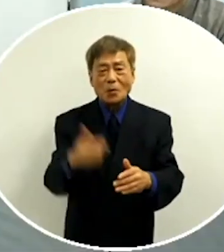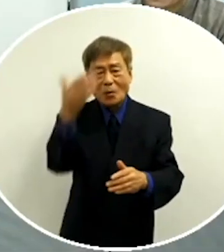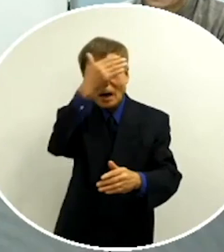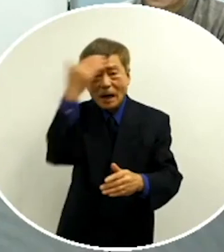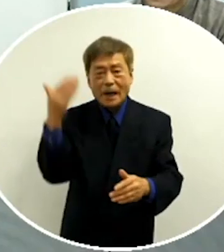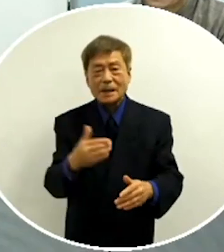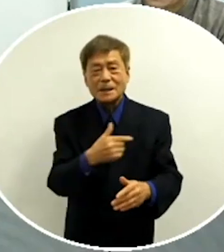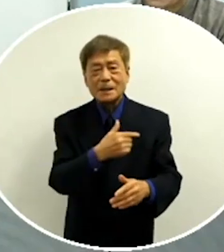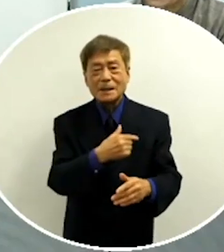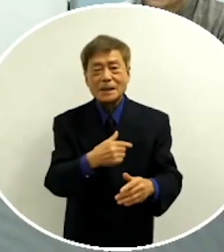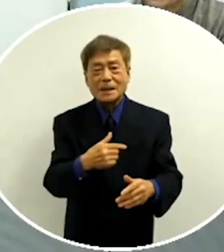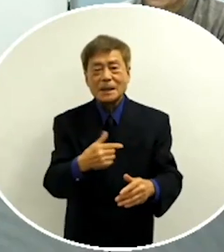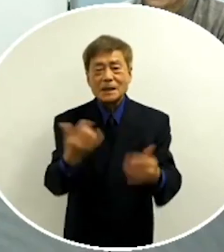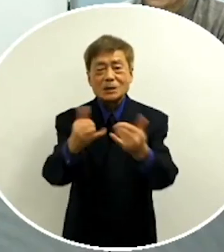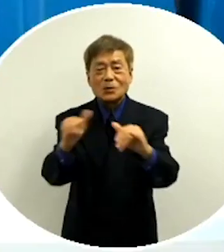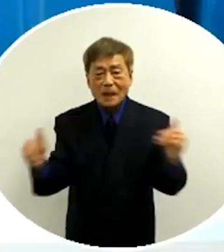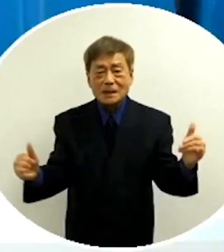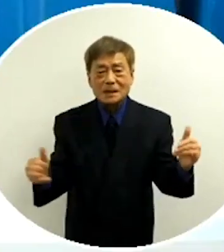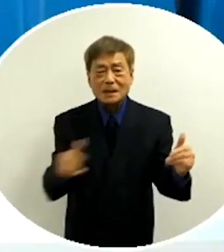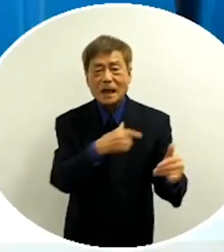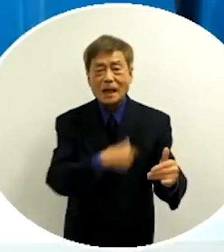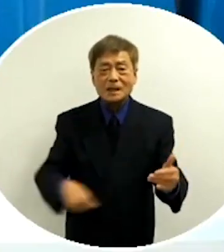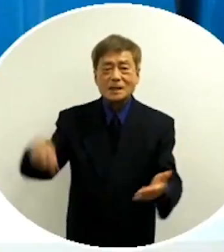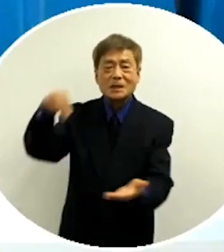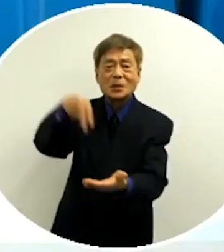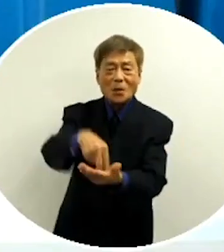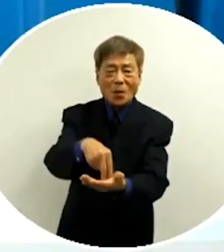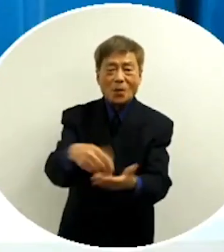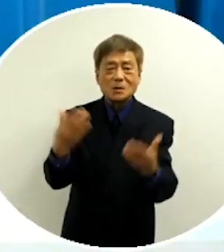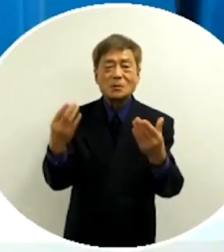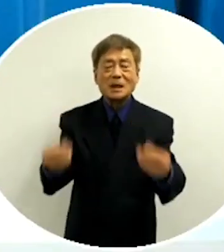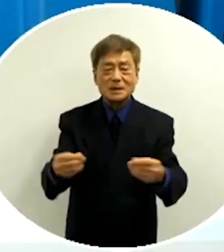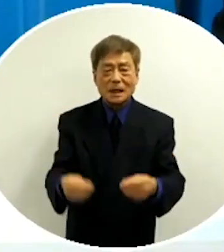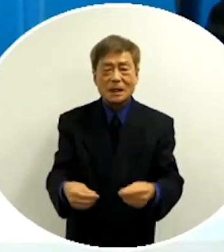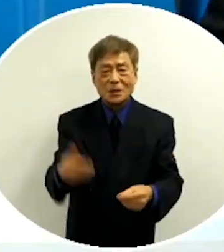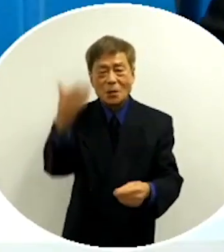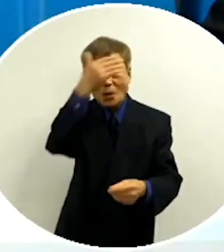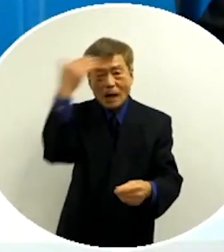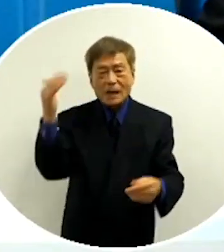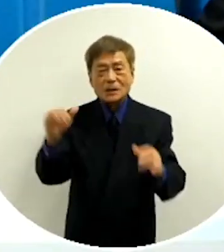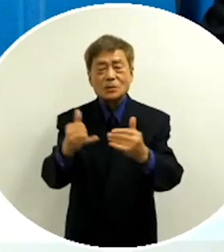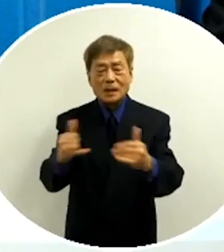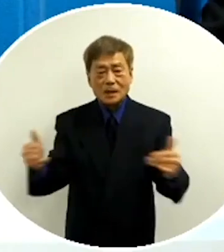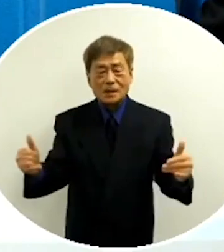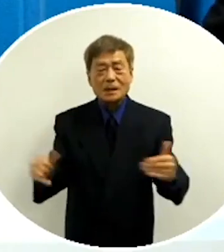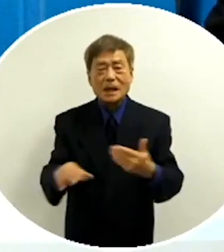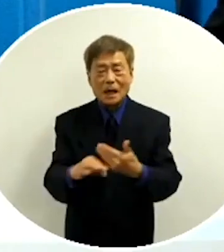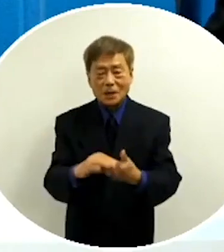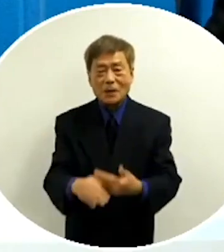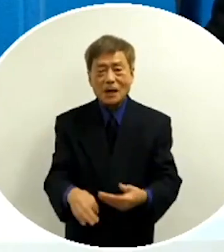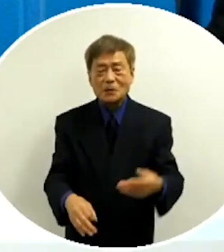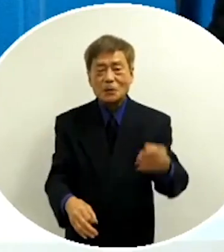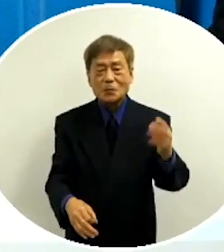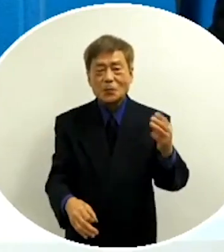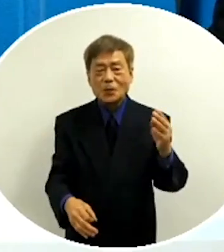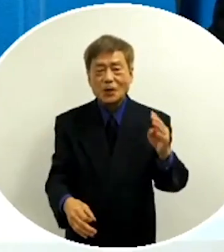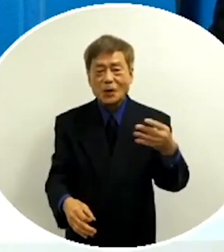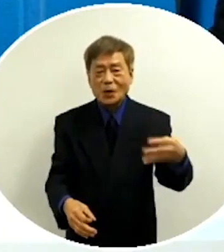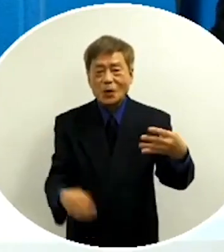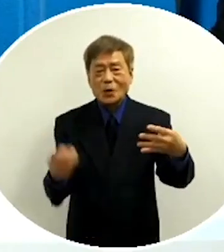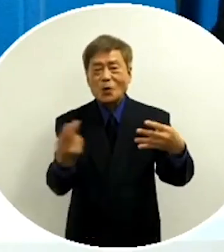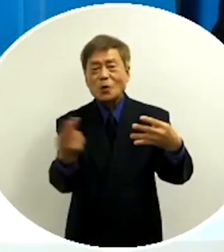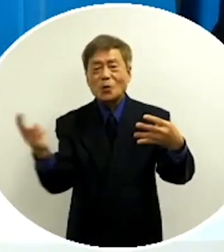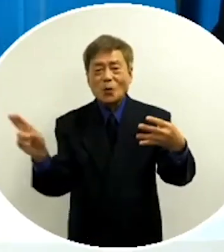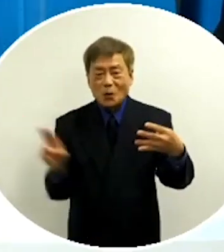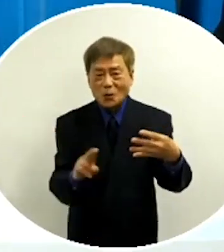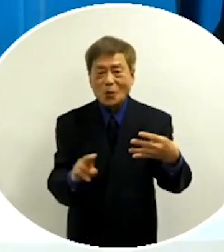ね本当にたくさんの皆さんがその心意気に立ってしかも与党から出るのと野党から寝ているのでは全然